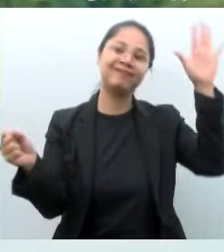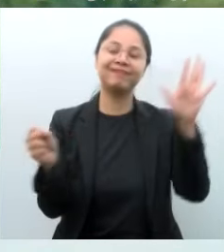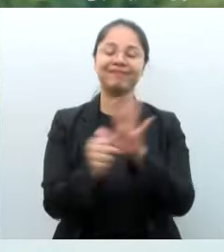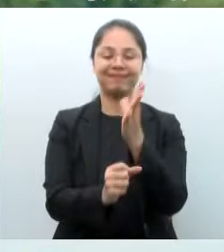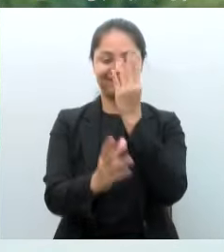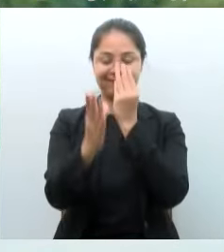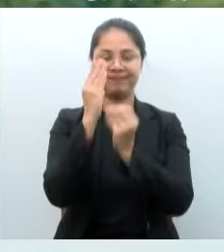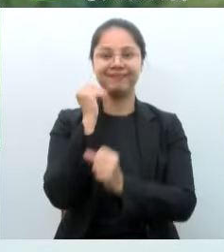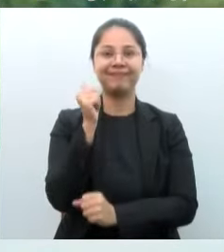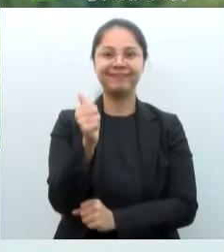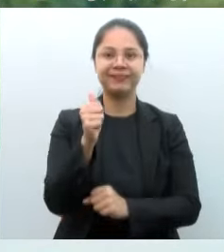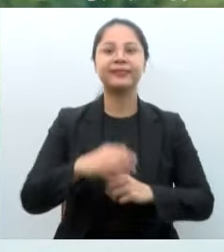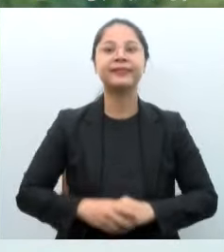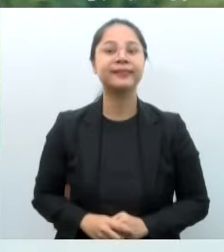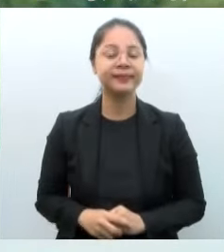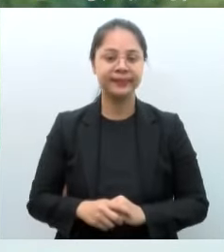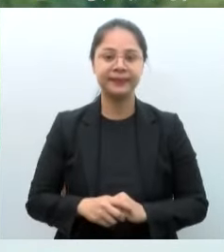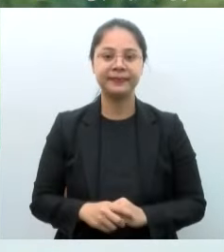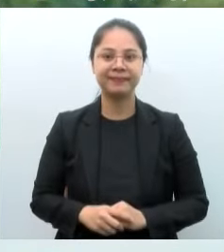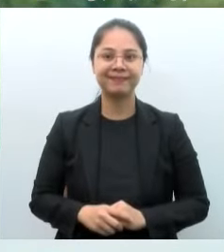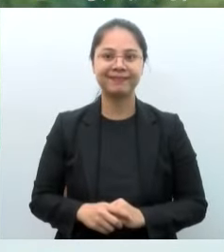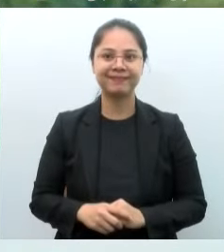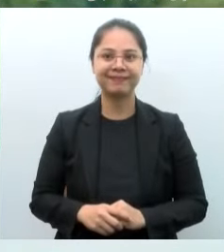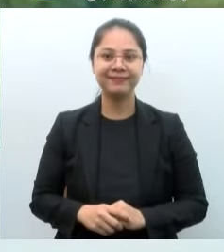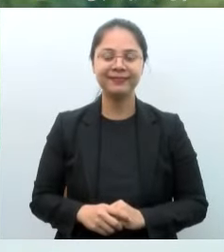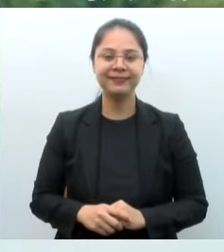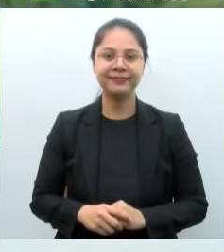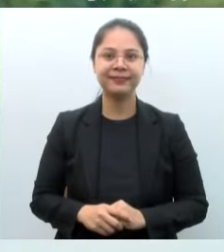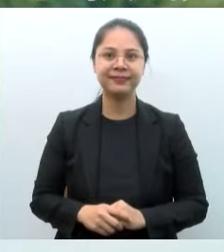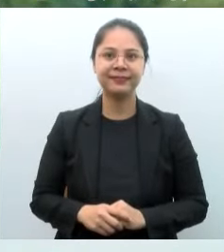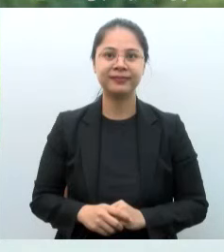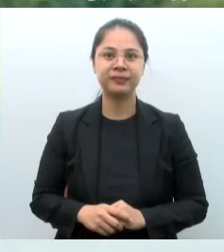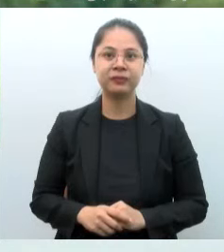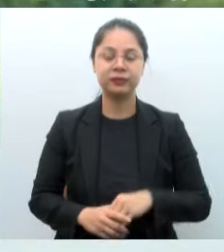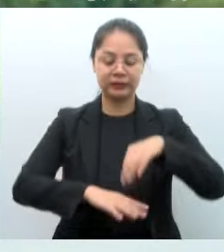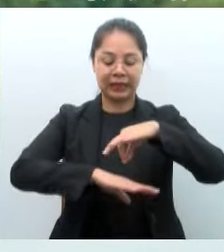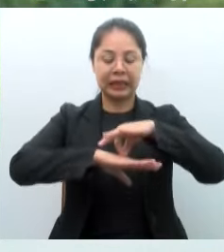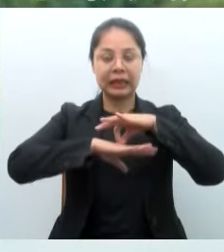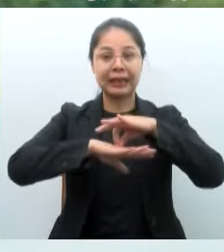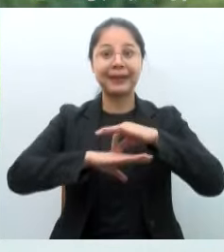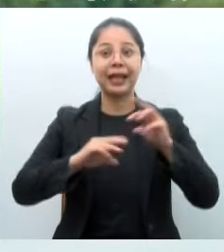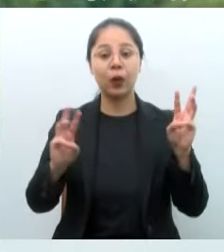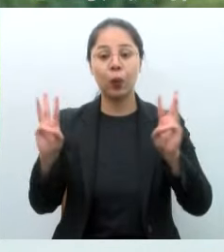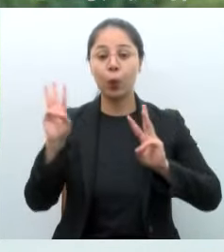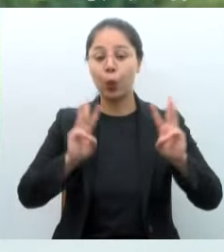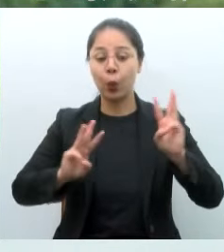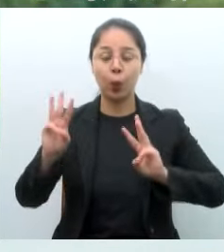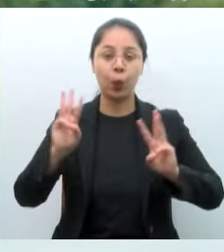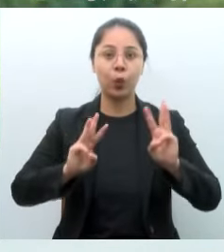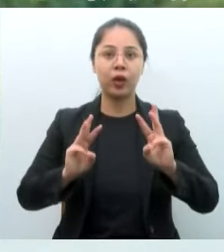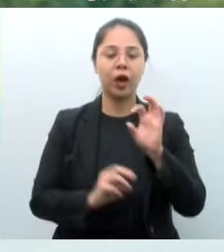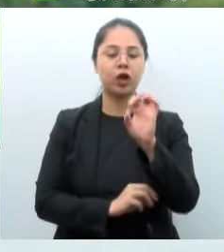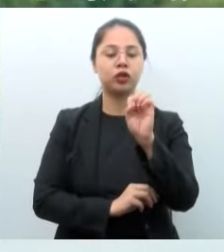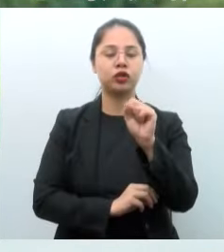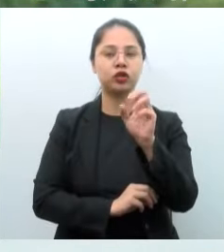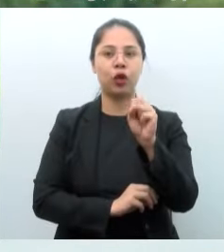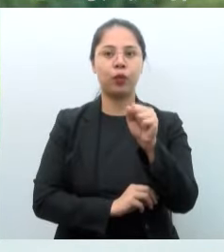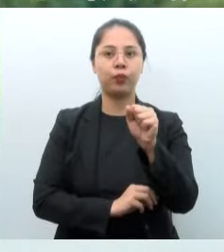ครับประการต่อไปนะครับเรื่องการสำรวจตำแหน่งว่างนะครับเพื่อรองรับการที่จะสอบบรรจุ